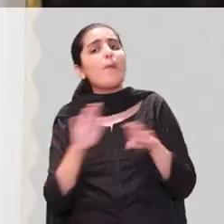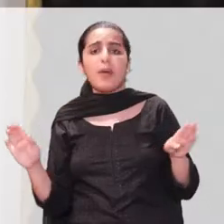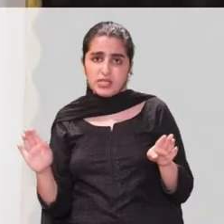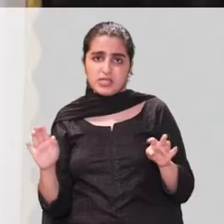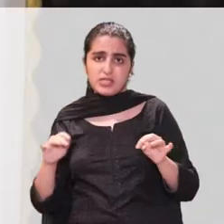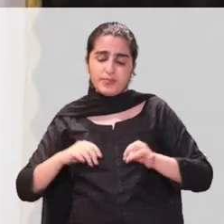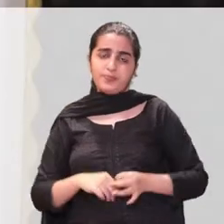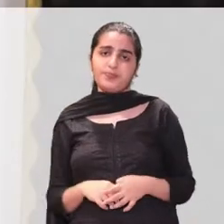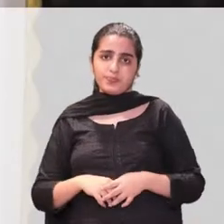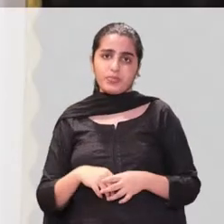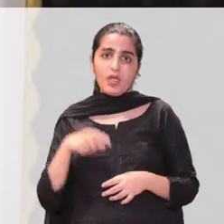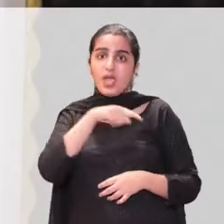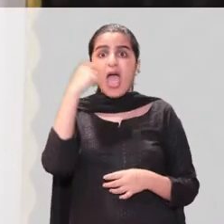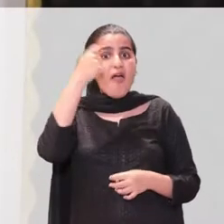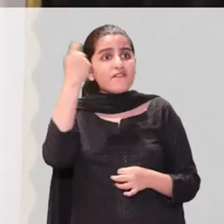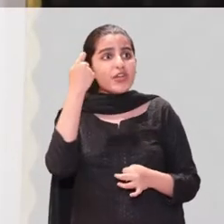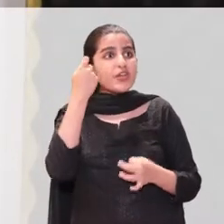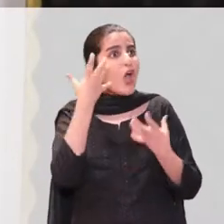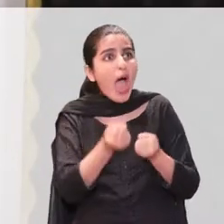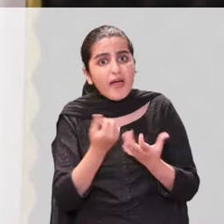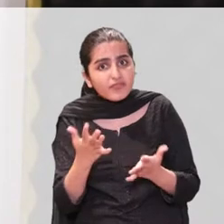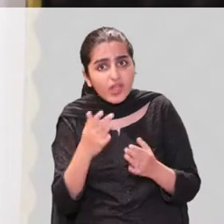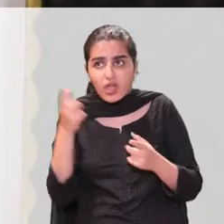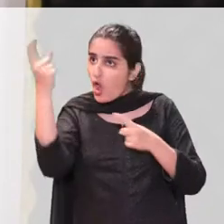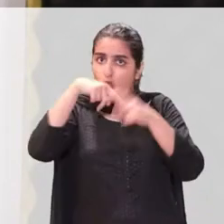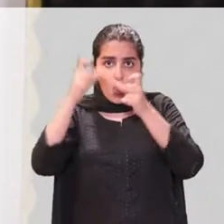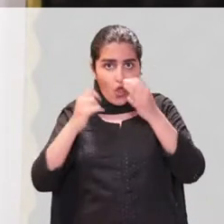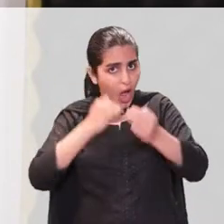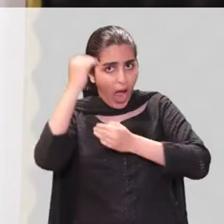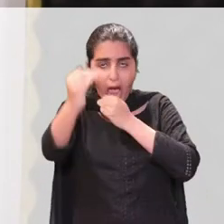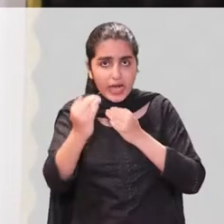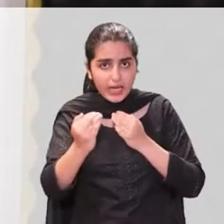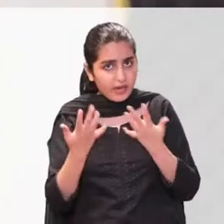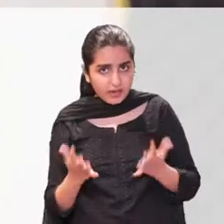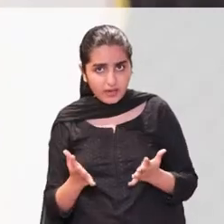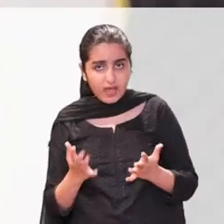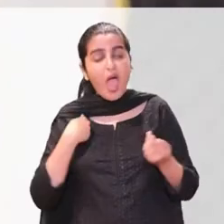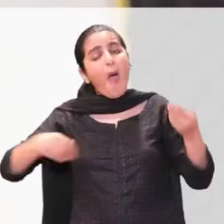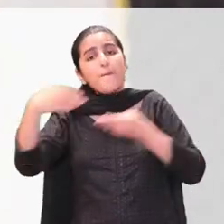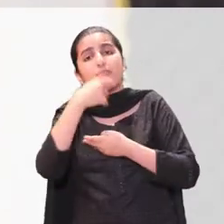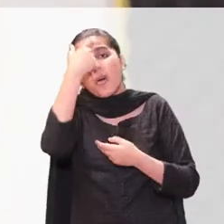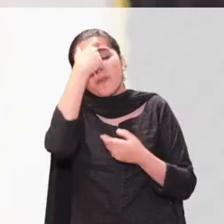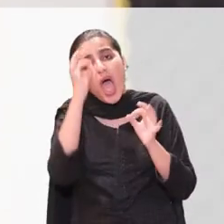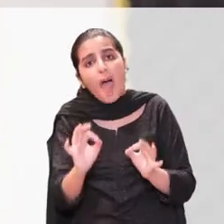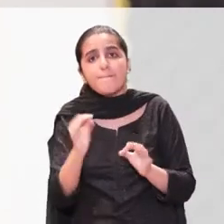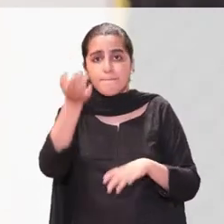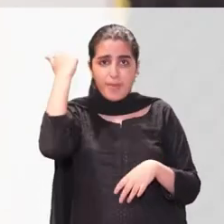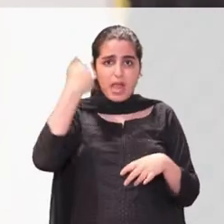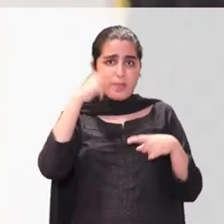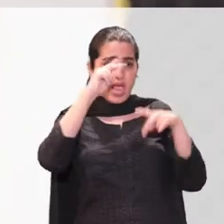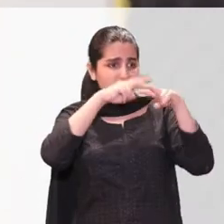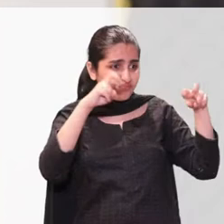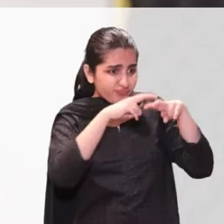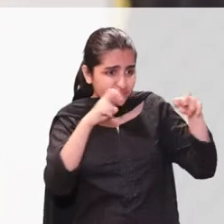विडियो है सवाल है कि अगर यह वीडियो इस दुनिया में ना होती तो क्या दुनिया कितनी बैठ जाइए यह मसला है अब मैंने केस